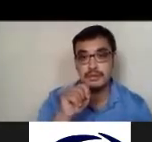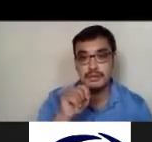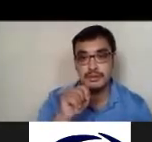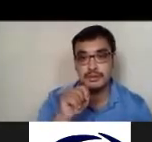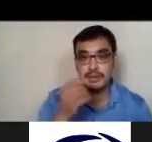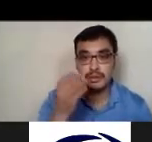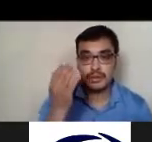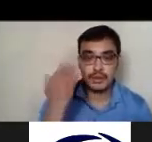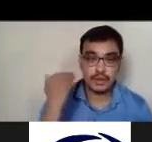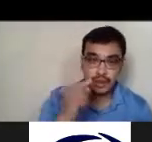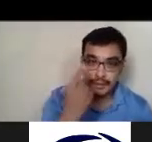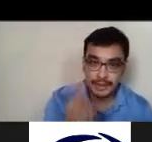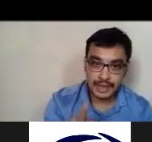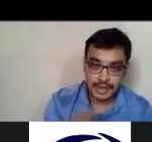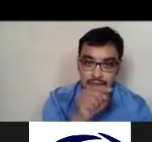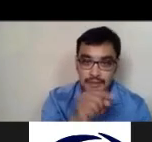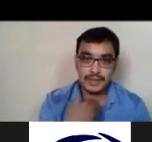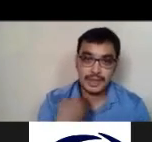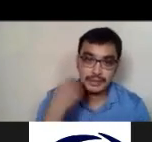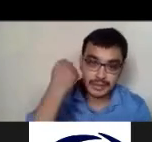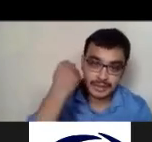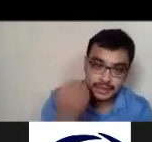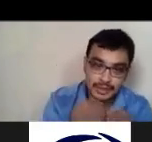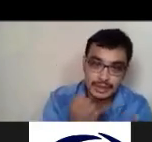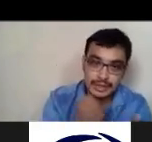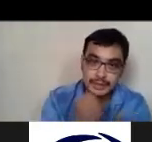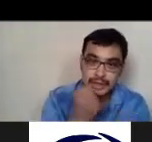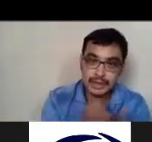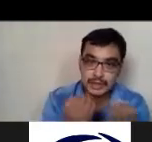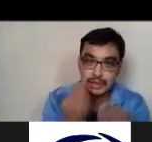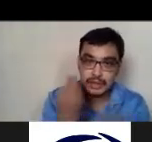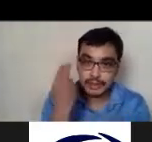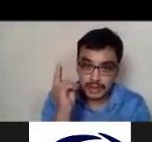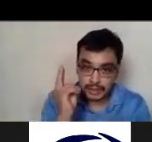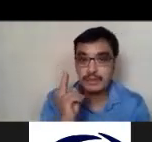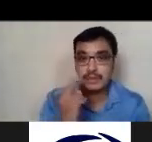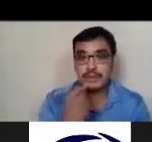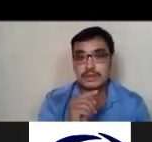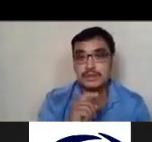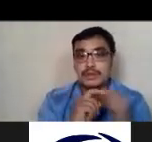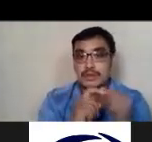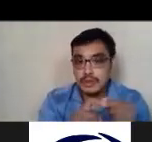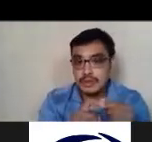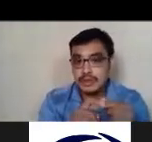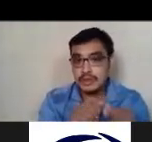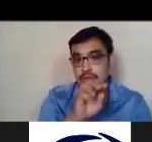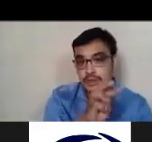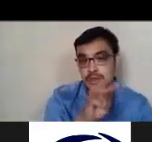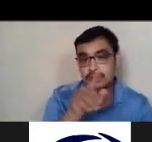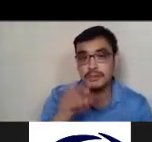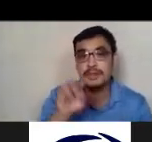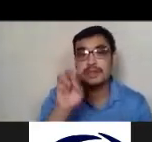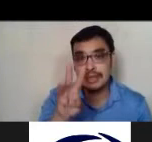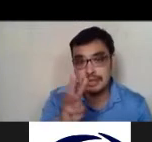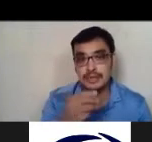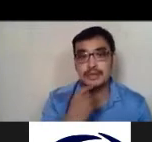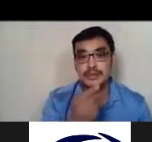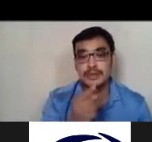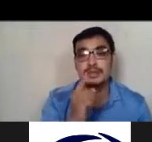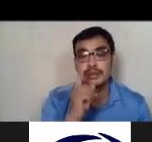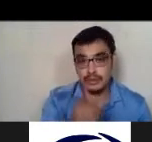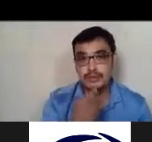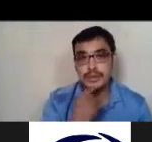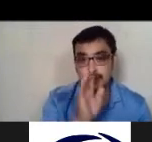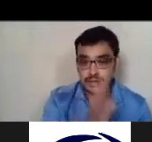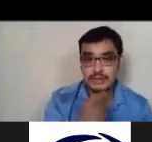गएको हप्ता तपाईँले आत्महत्या गर्ने प्रयास गर्नुभएको थियो भनेर सोधिएको प्रश्नमा चाहिँ 34.3%ले यस भन्नुभयो भने